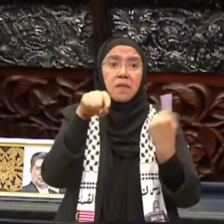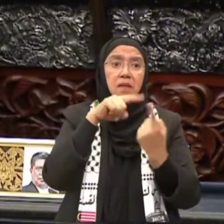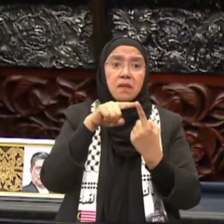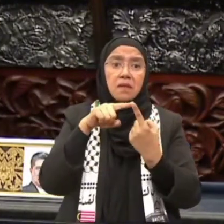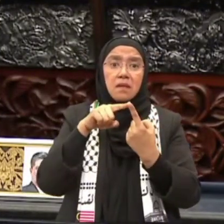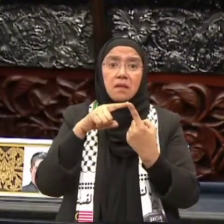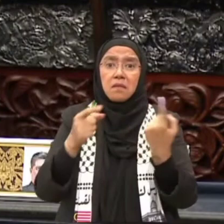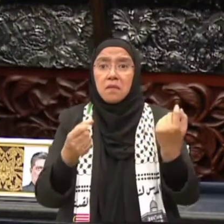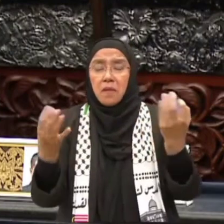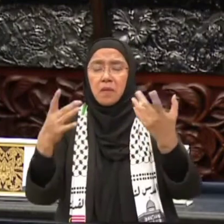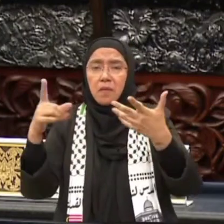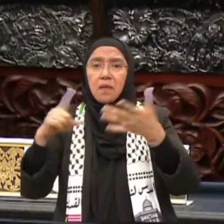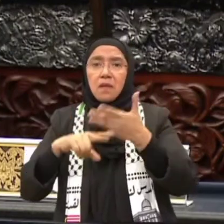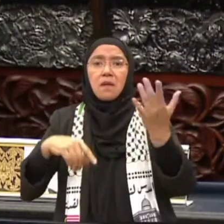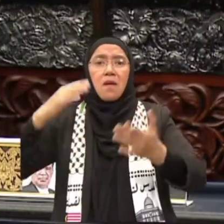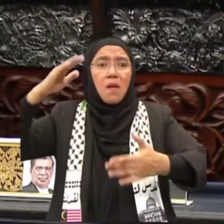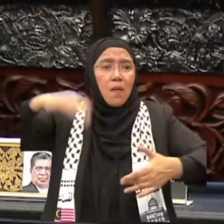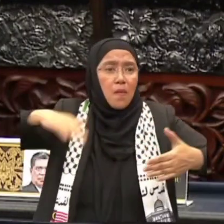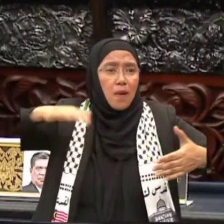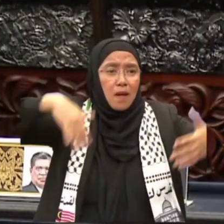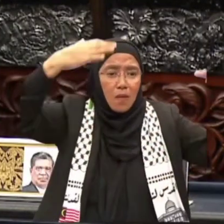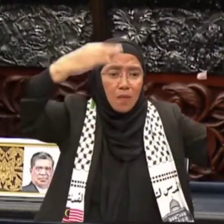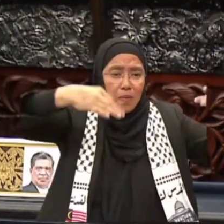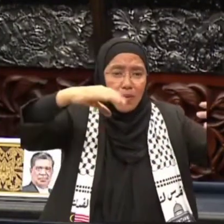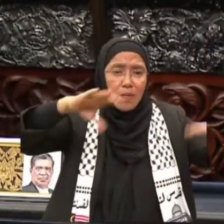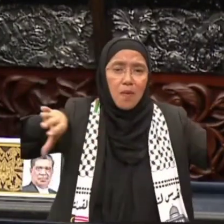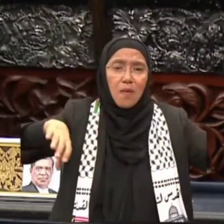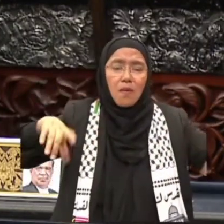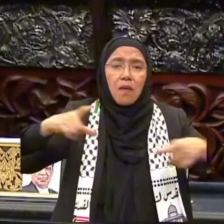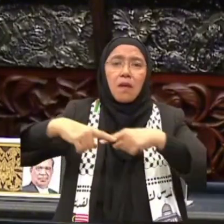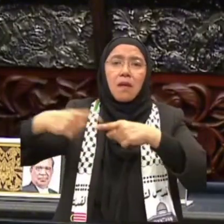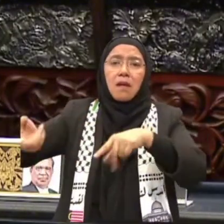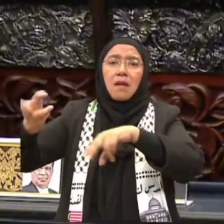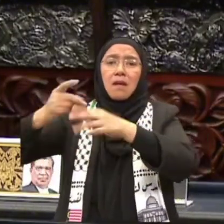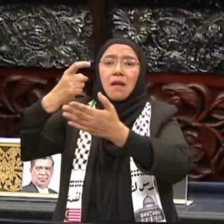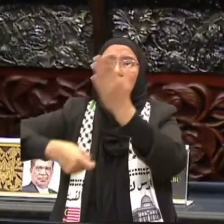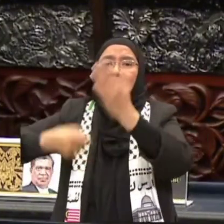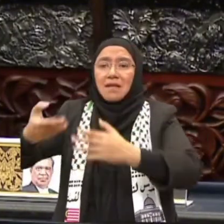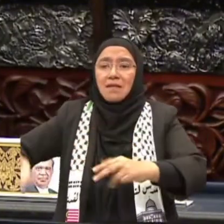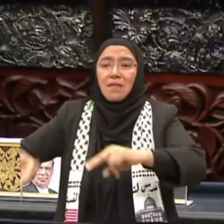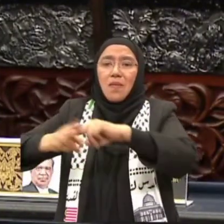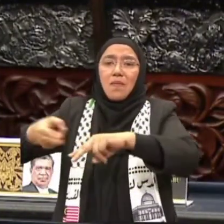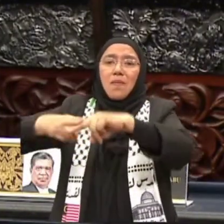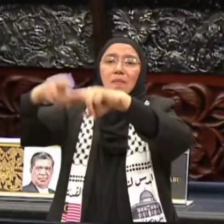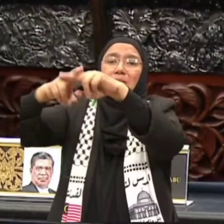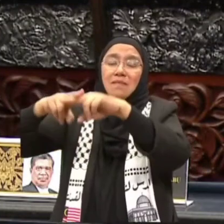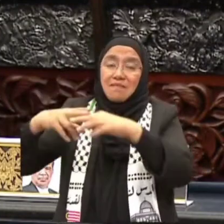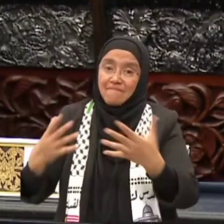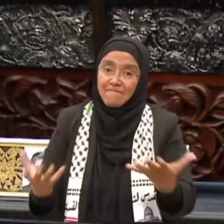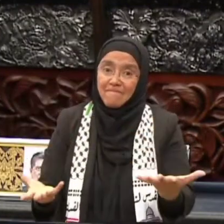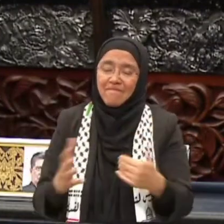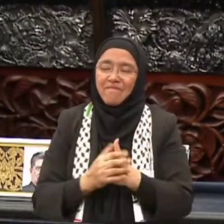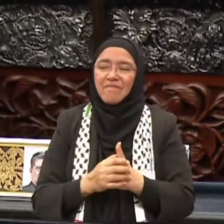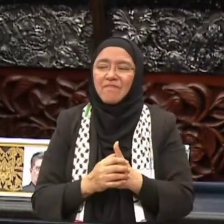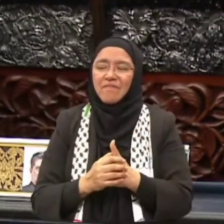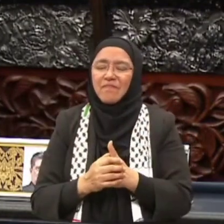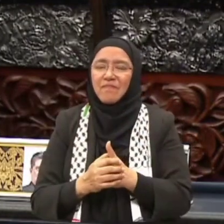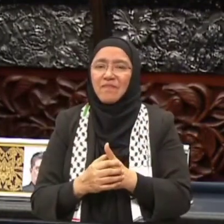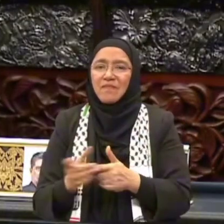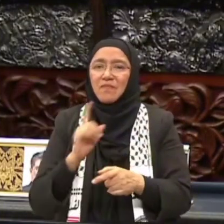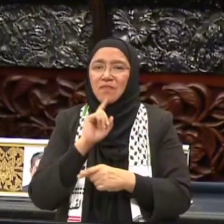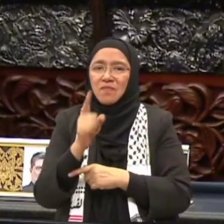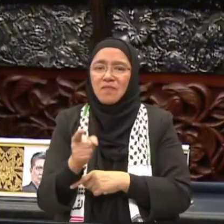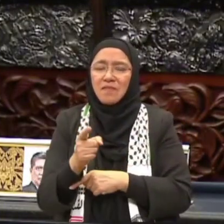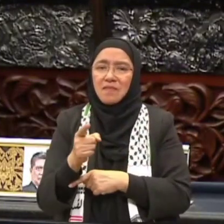dah naik kan. Jadi mengimbangi di antara garis masa dan pelaksanaan itu adalah satu perkara yang